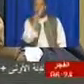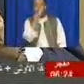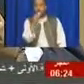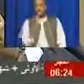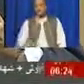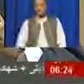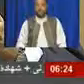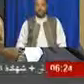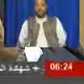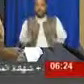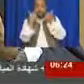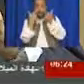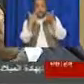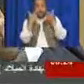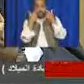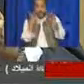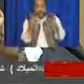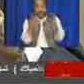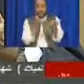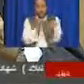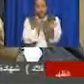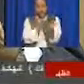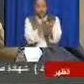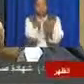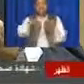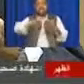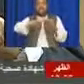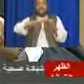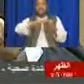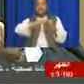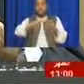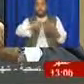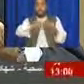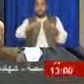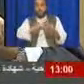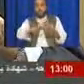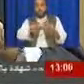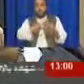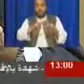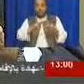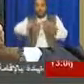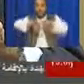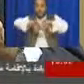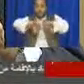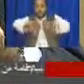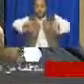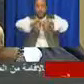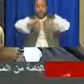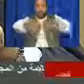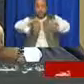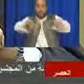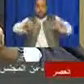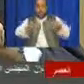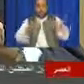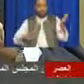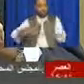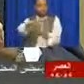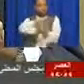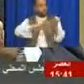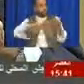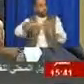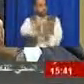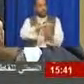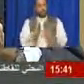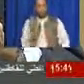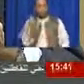ابي موسى الاشعري احرص على الصلح فان فصل فصل القضاء يورث الضغائن